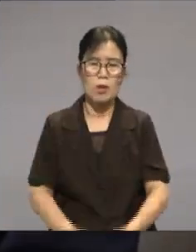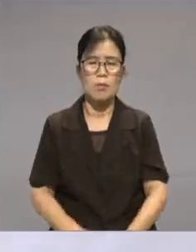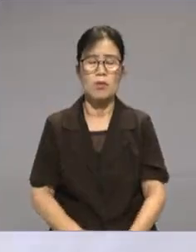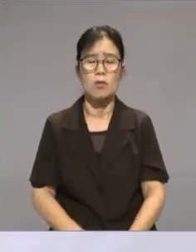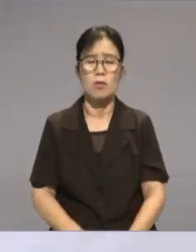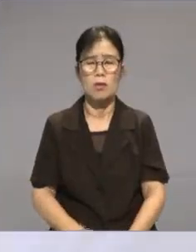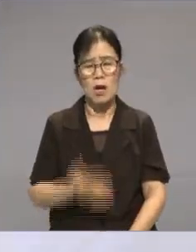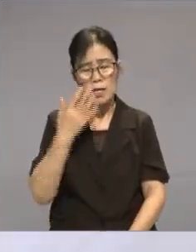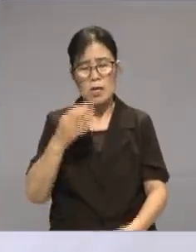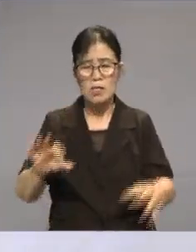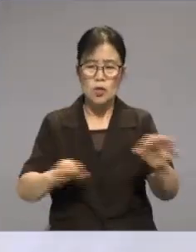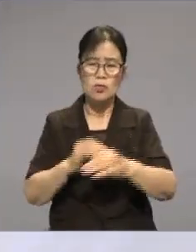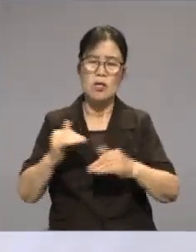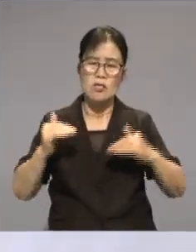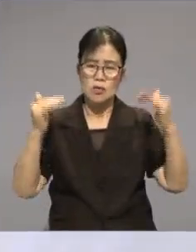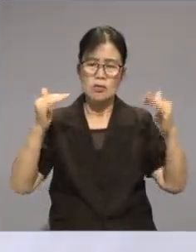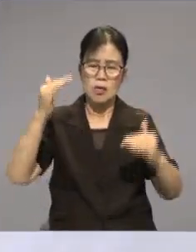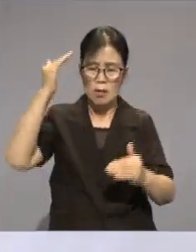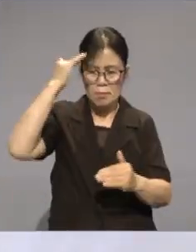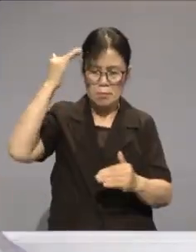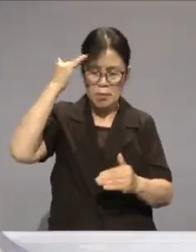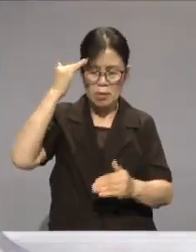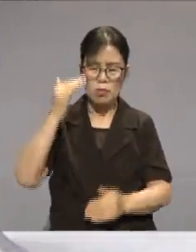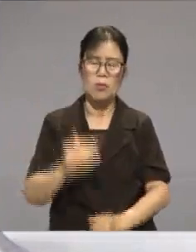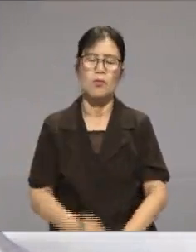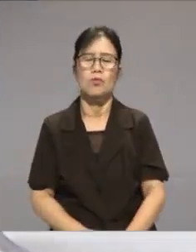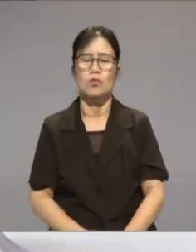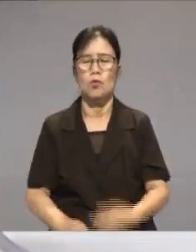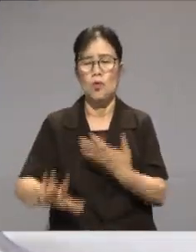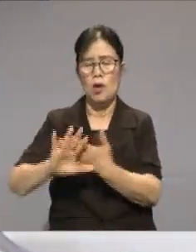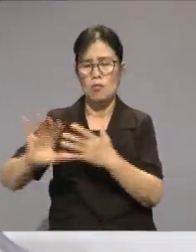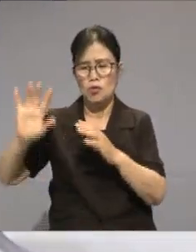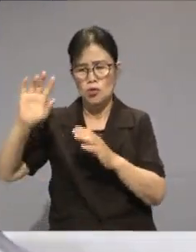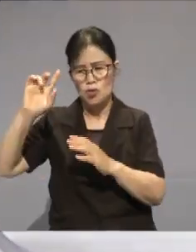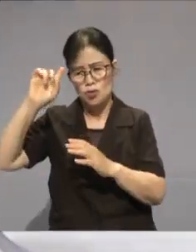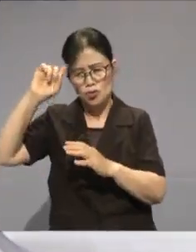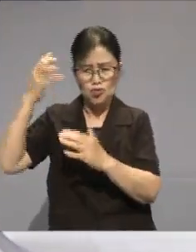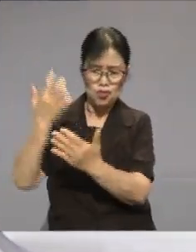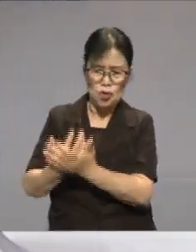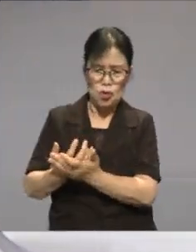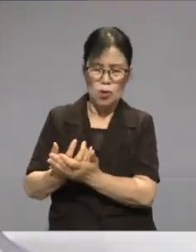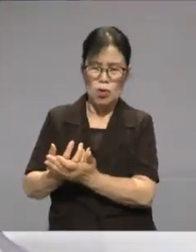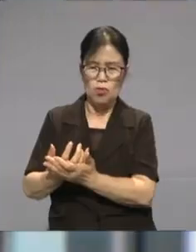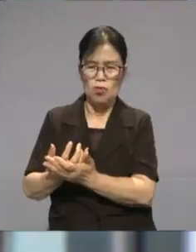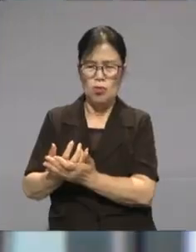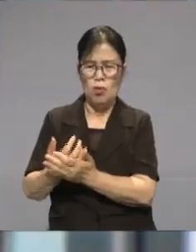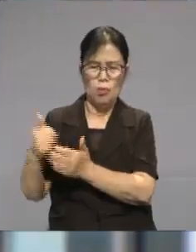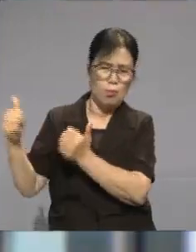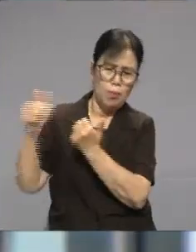지속 가능한 경제 성장의 제약 요인이 되고 외부 충격에도 취약할 수밖에 없다는 것.